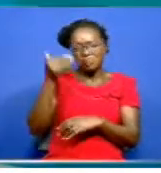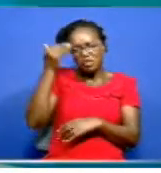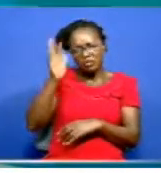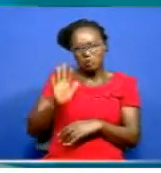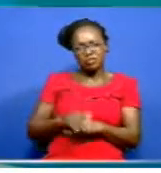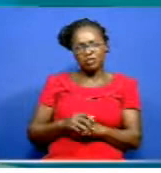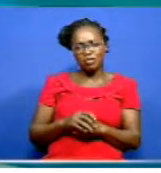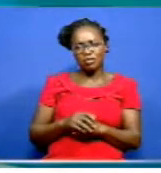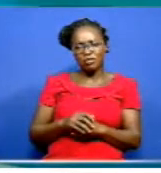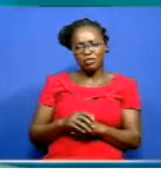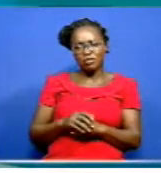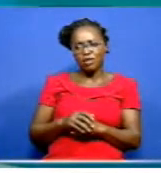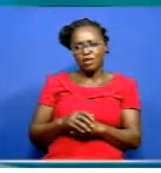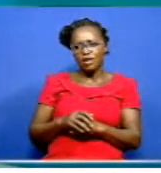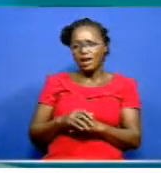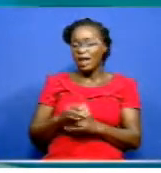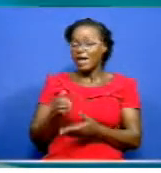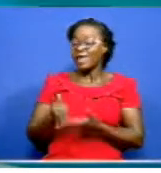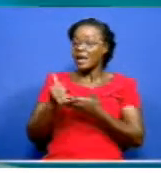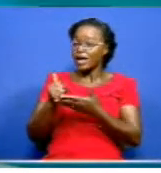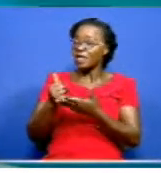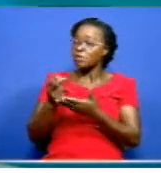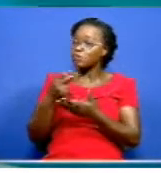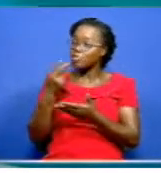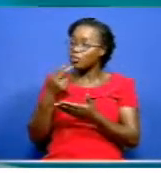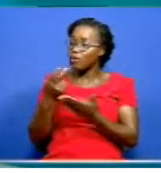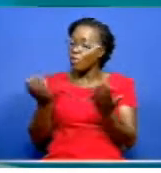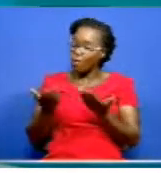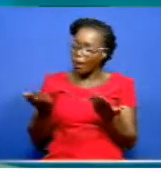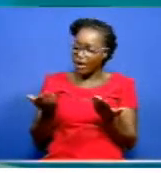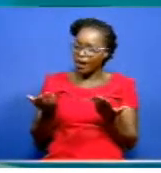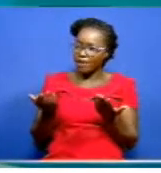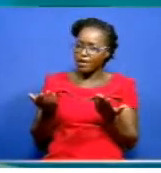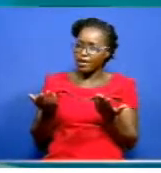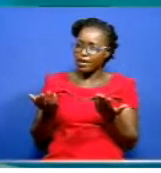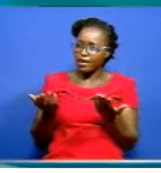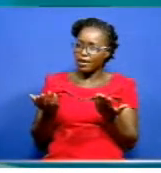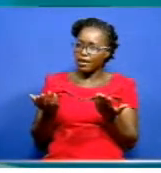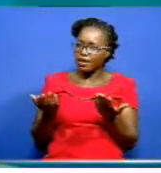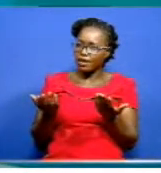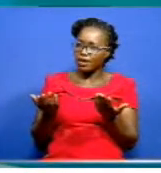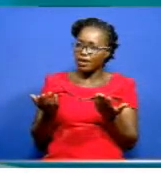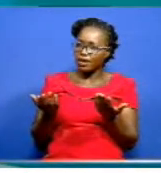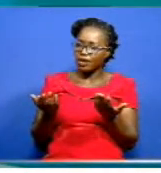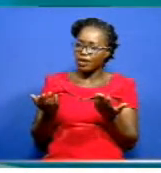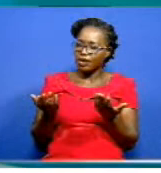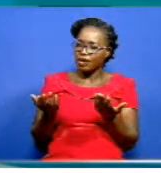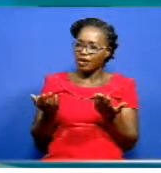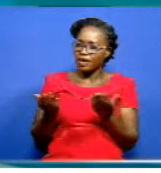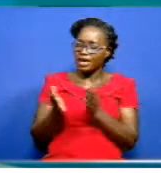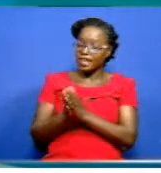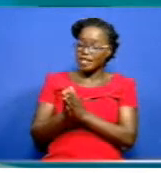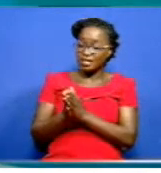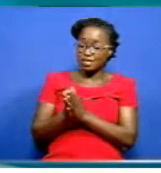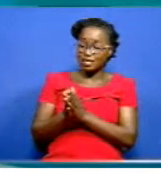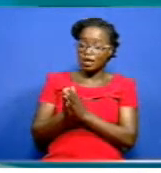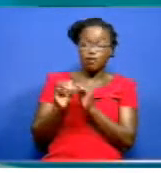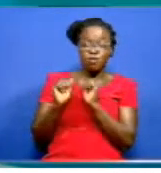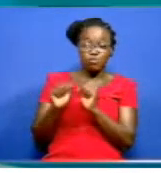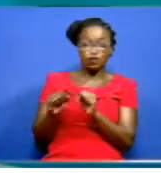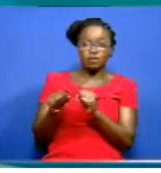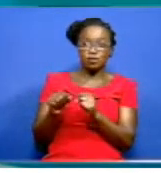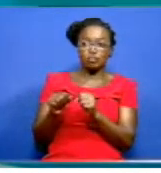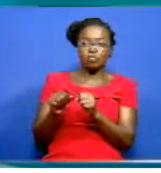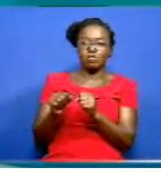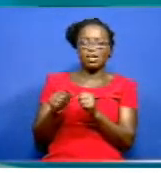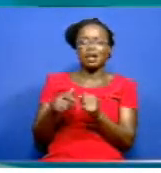who to turn to, hajui aitishe usaidizi wapi ama kwa nani, na hii itamfanya kweni kama yuko